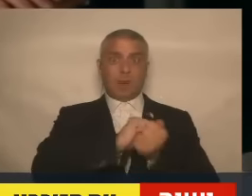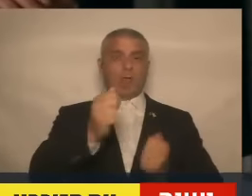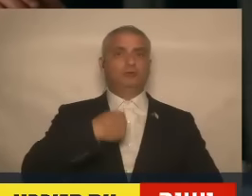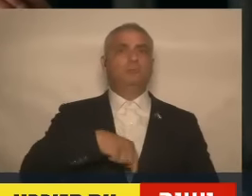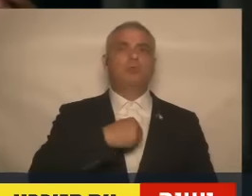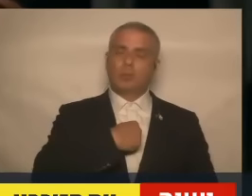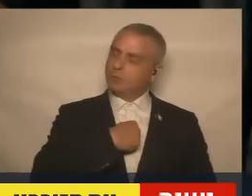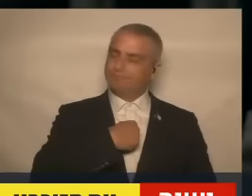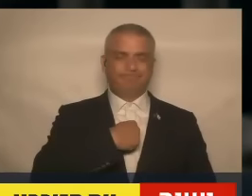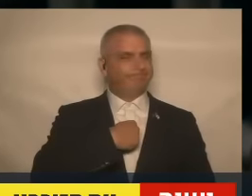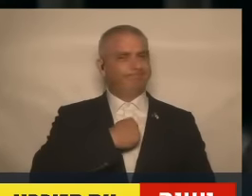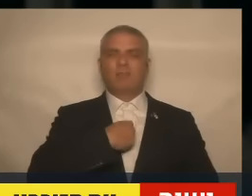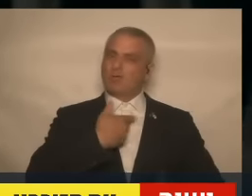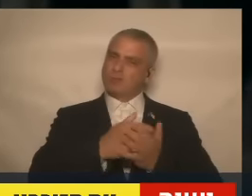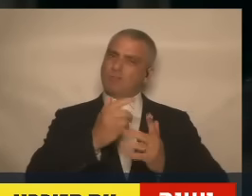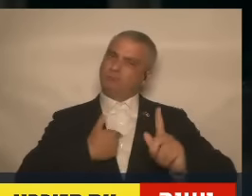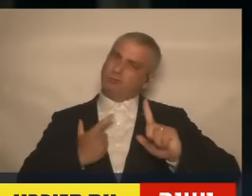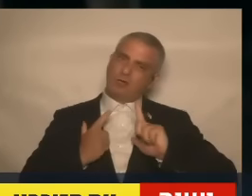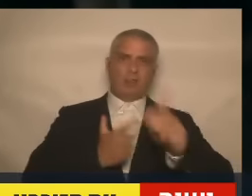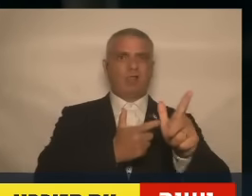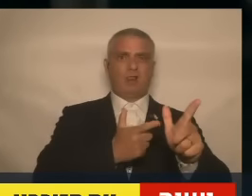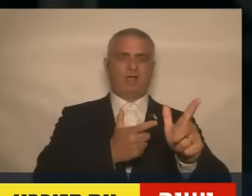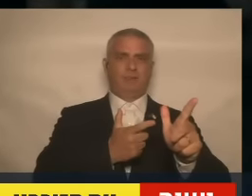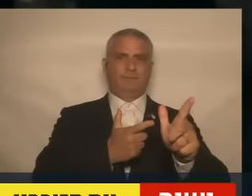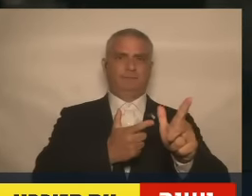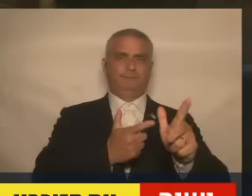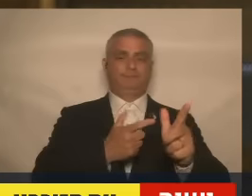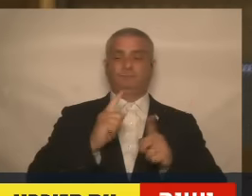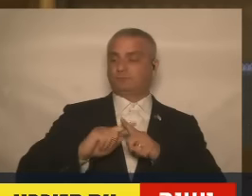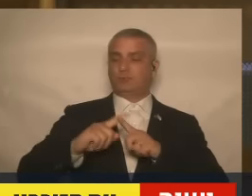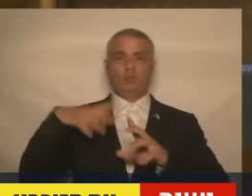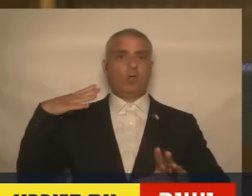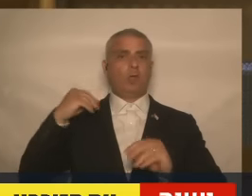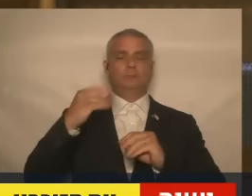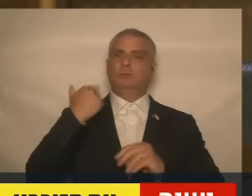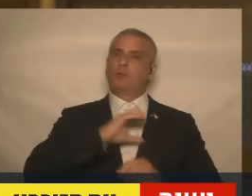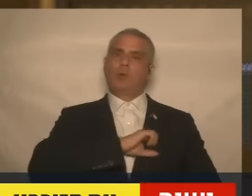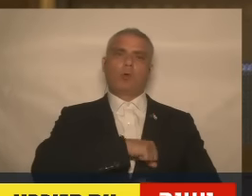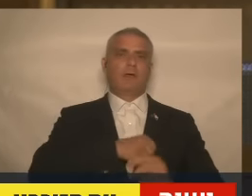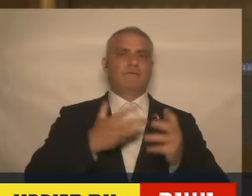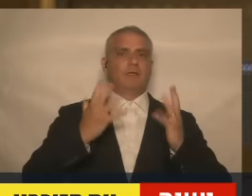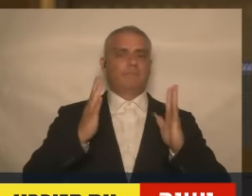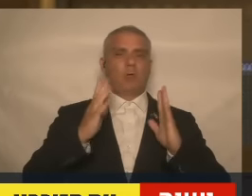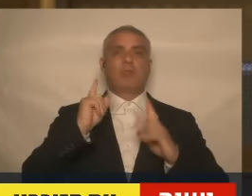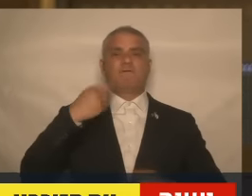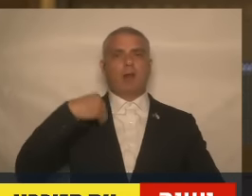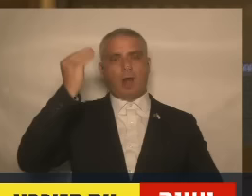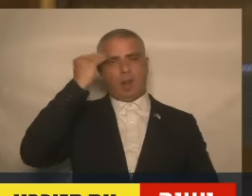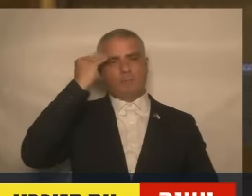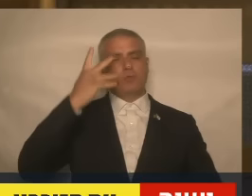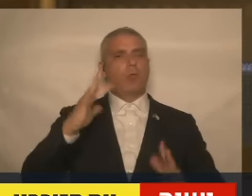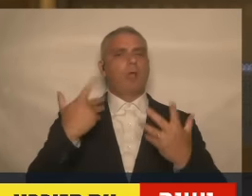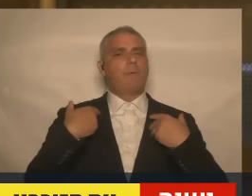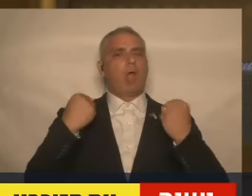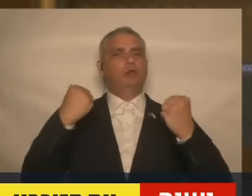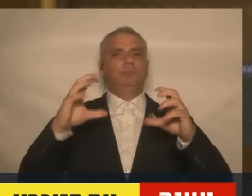להשמידנו, לא נניח את חרבנו. החודשים האחרונים היו כואבים מאוד, אך למדנו בהם על עוצמה של